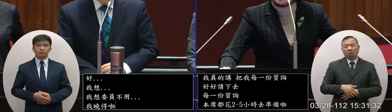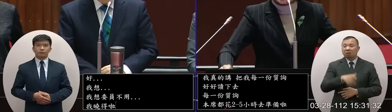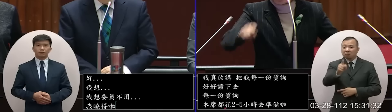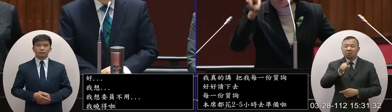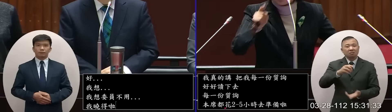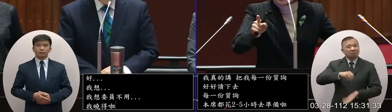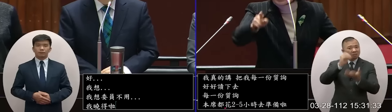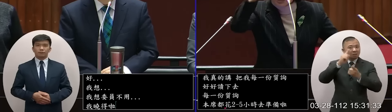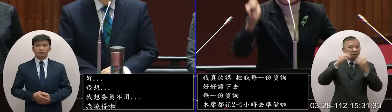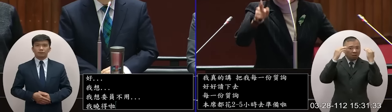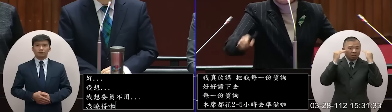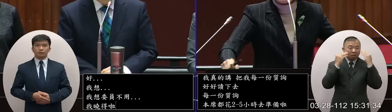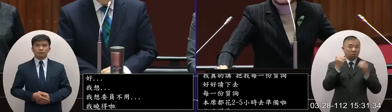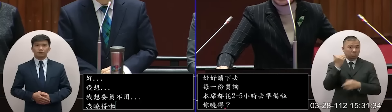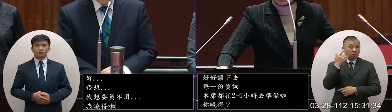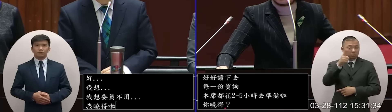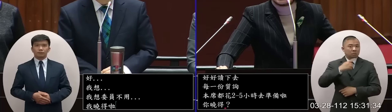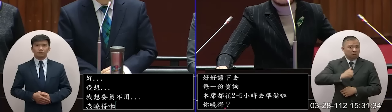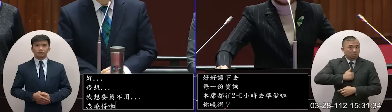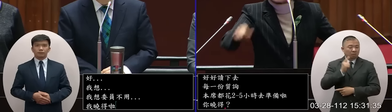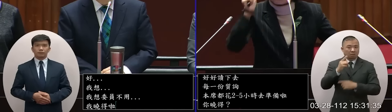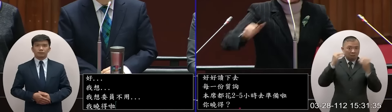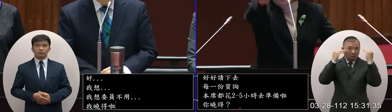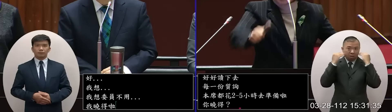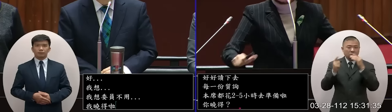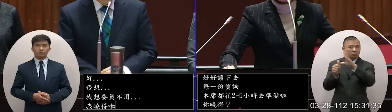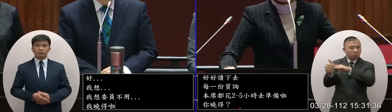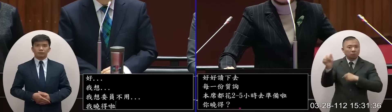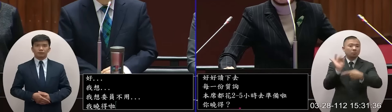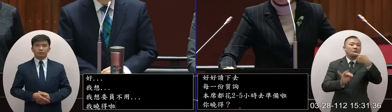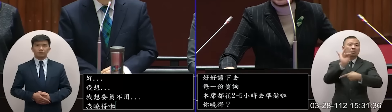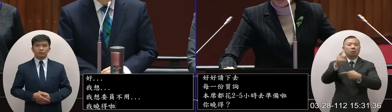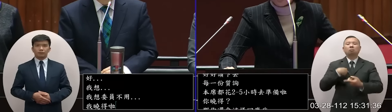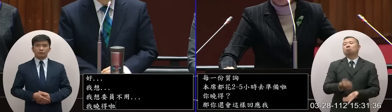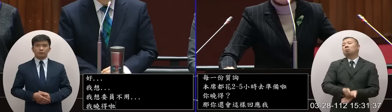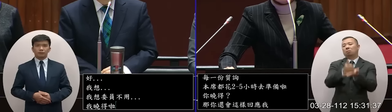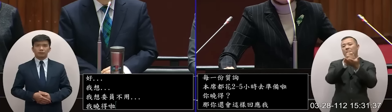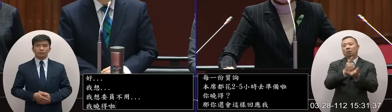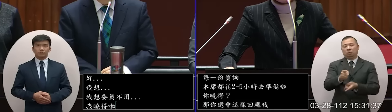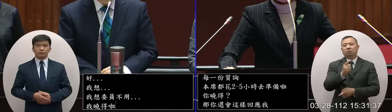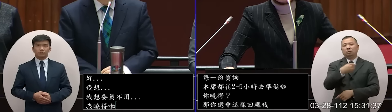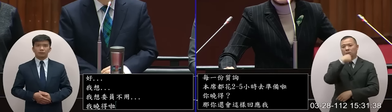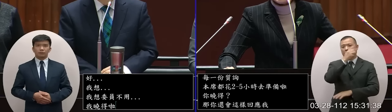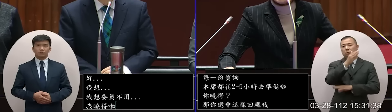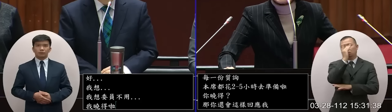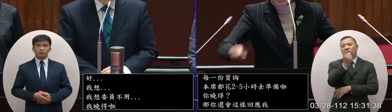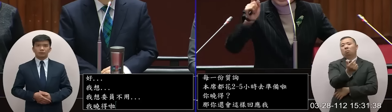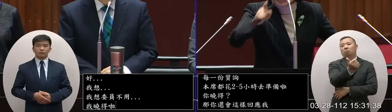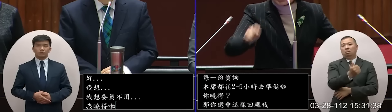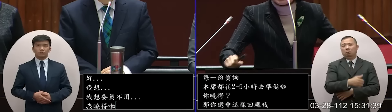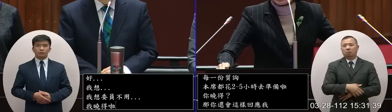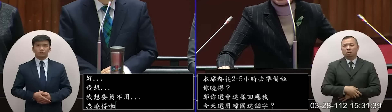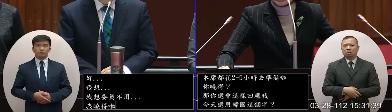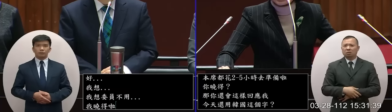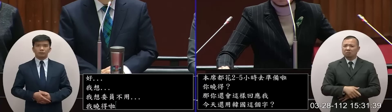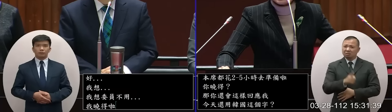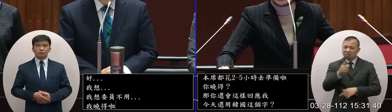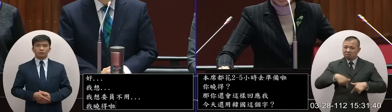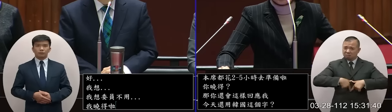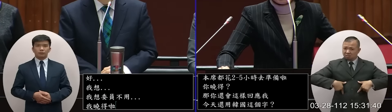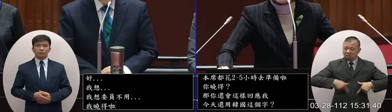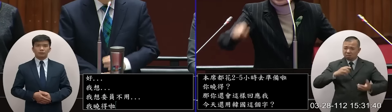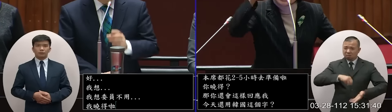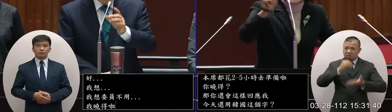字？如果你能够百分百像韩国那样做，那我佩服你，我们的国家啊！真的是，你还敢用这个字来跟我